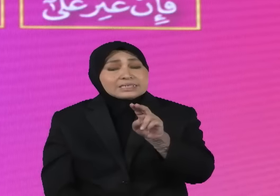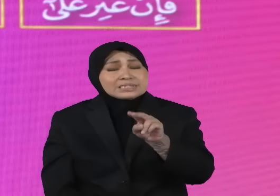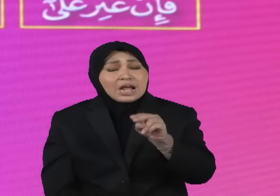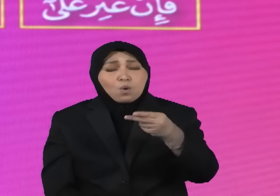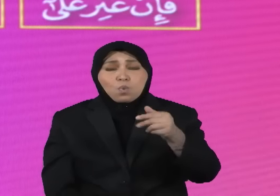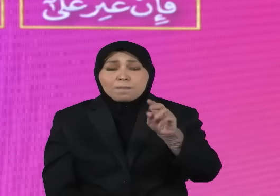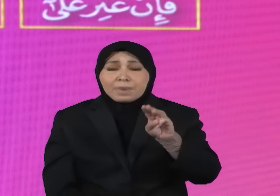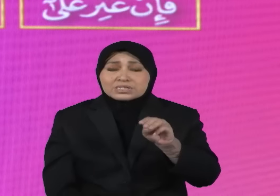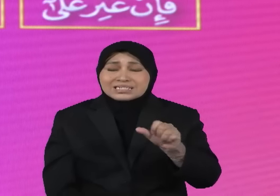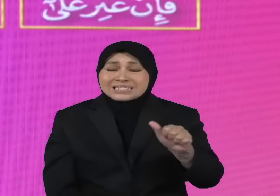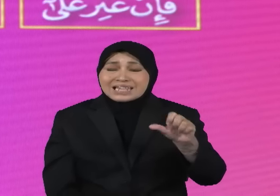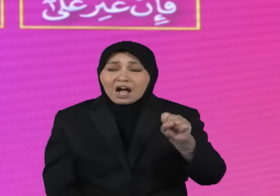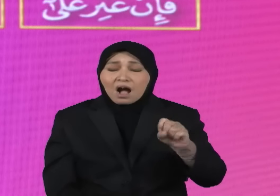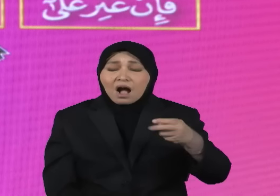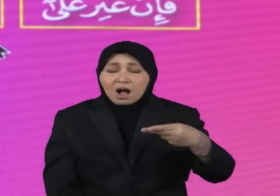Annahu